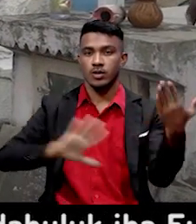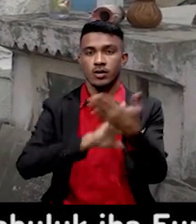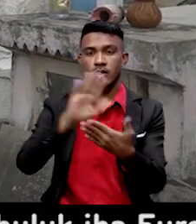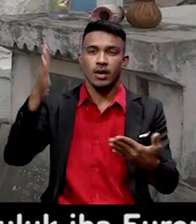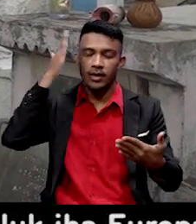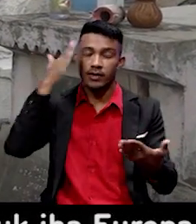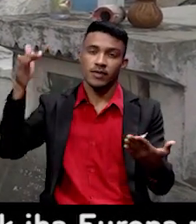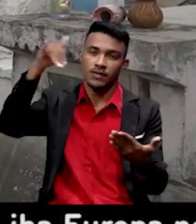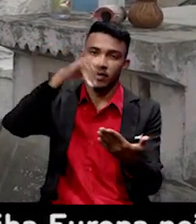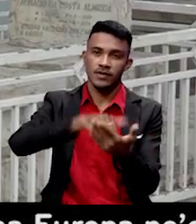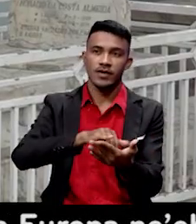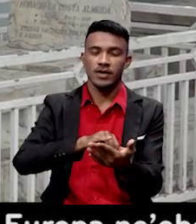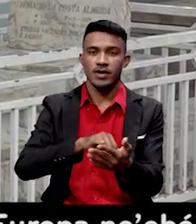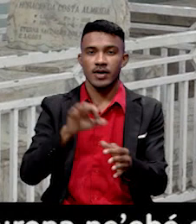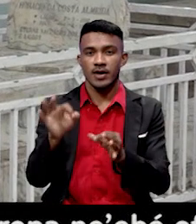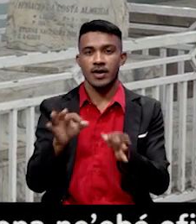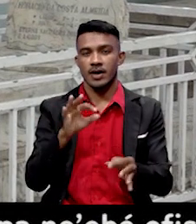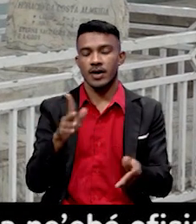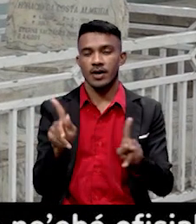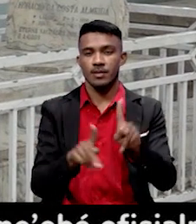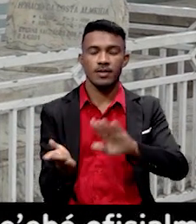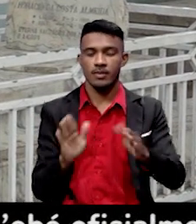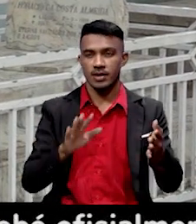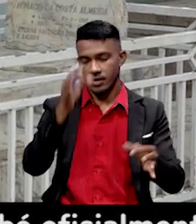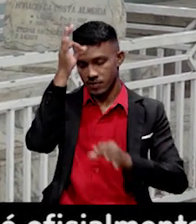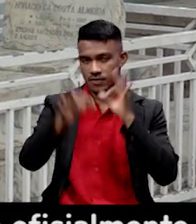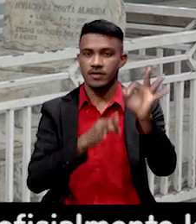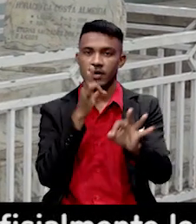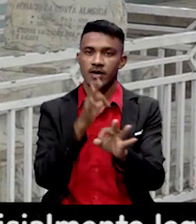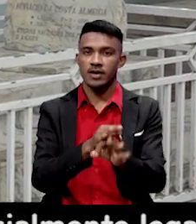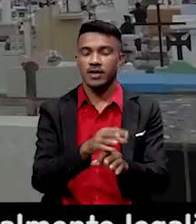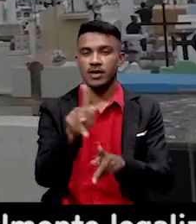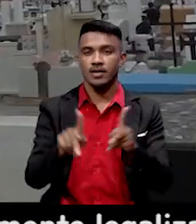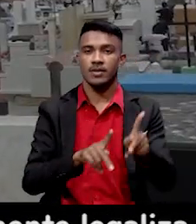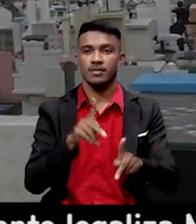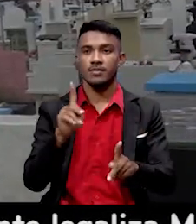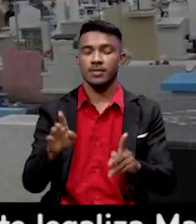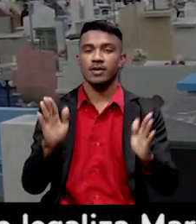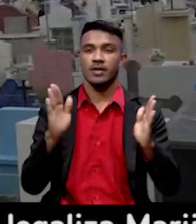matebian fiar nain hotunia klamar, no iha lorong ne duni, sarani katoliku sira reza ba matebian